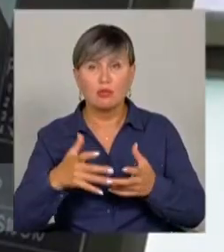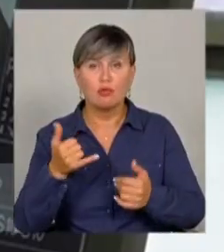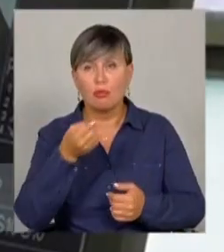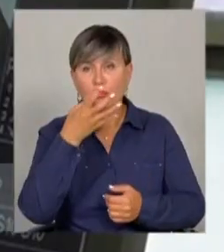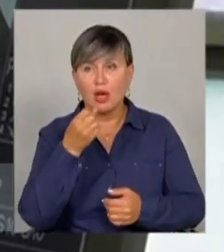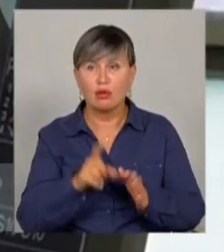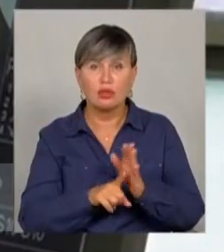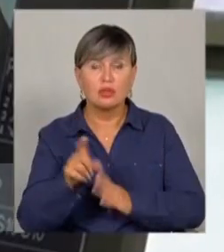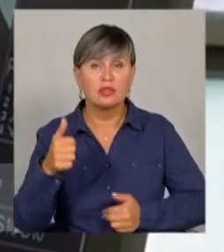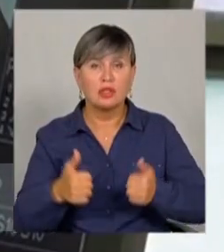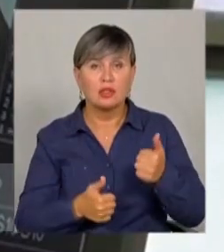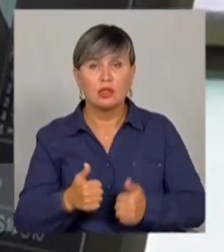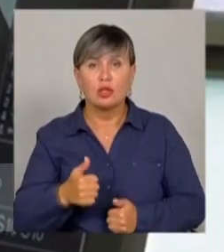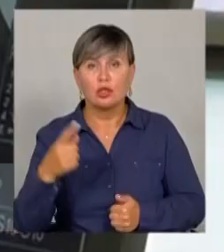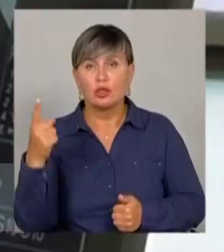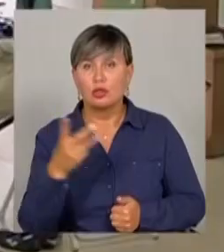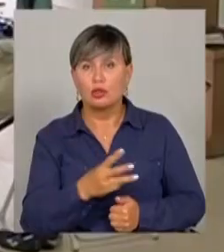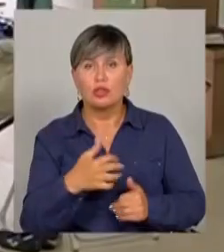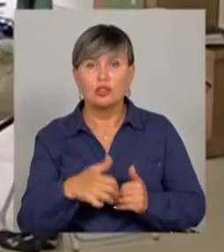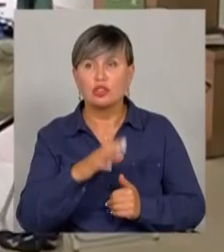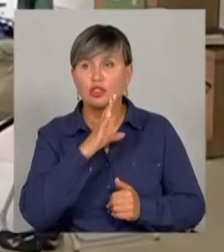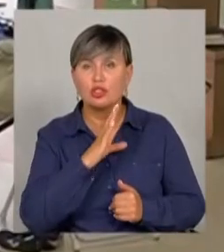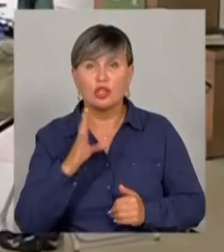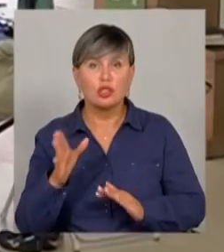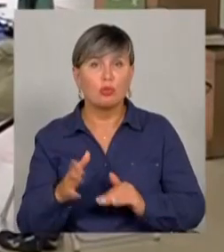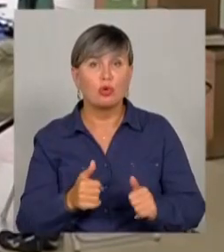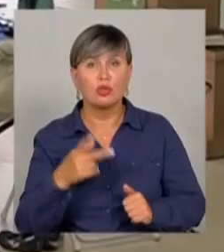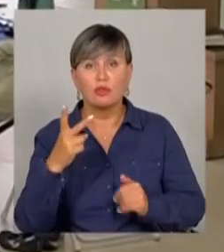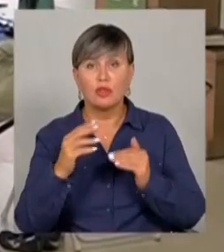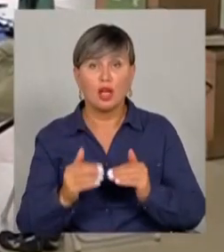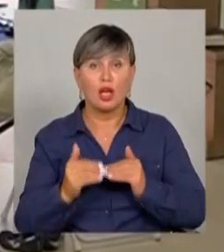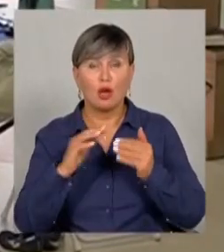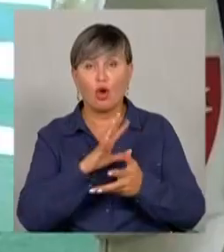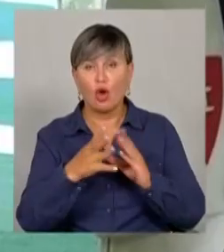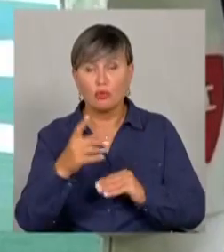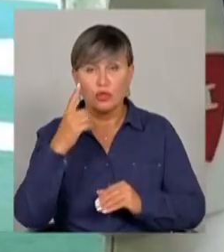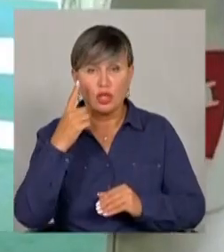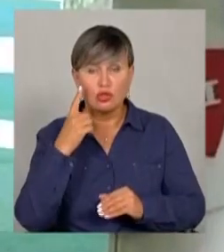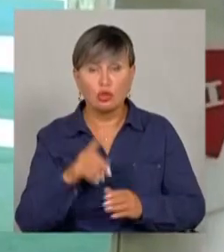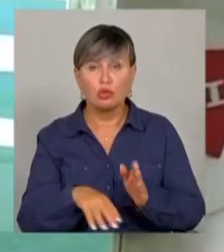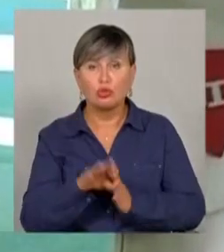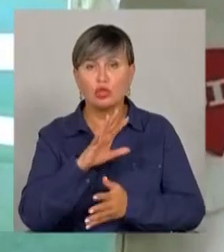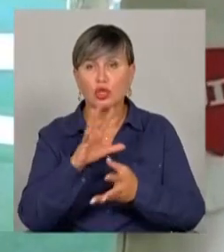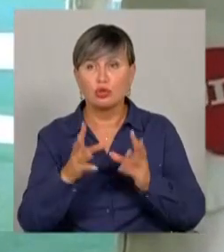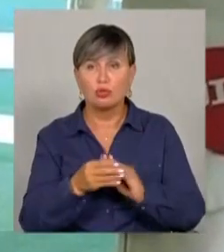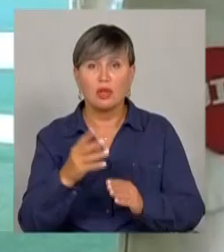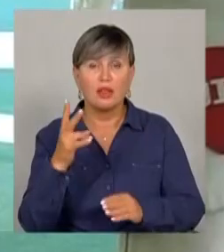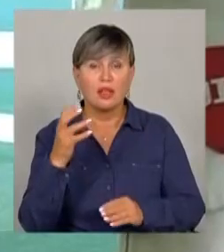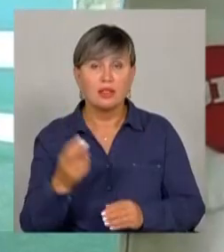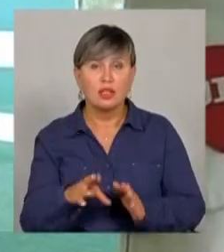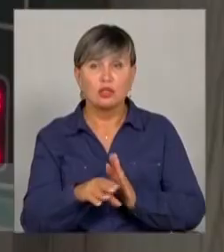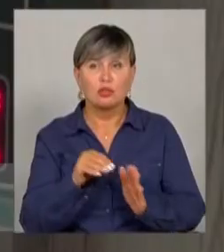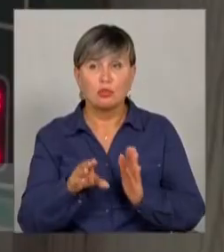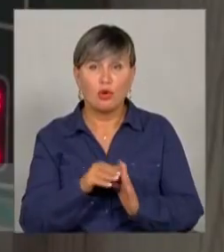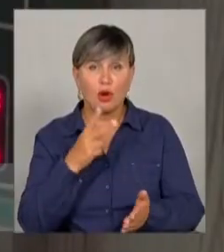стартовали состязания на трех позициях среди женщин. После второго этапа в общем зачете лучший результат в составе национальной сборной показала